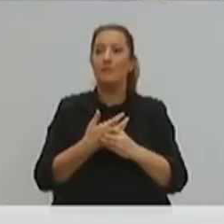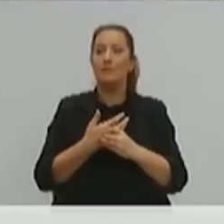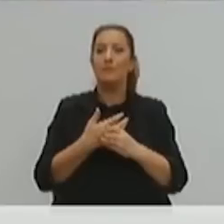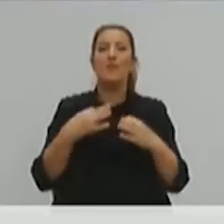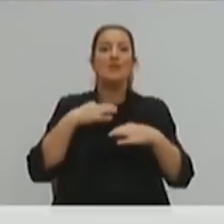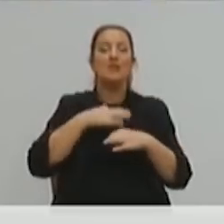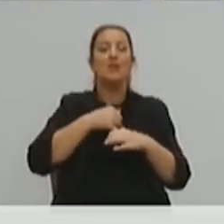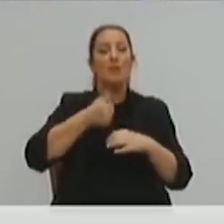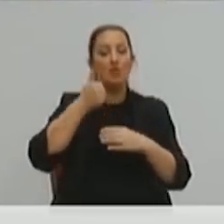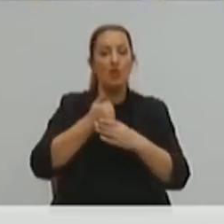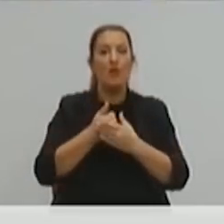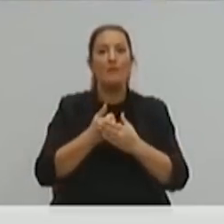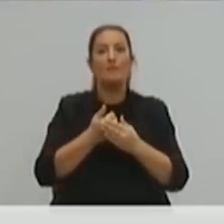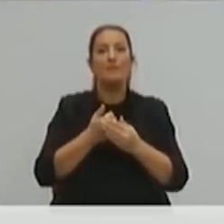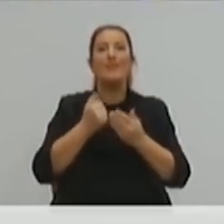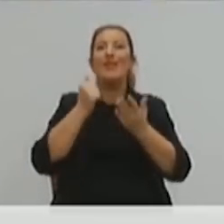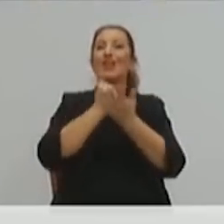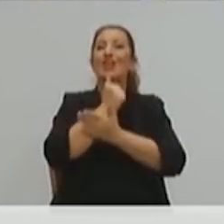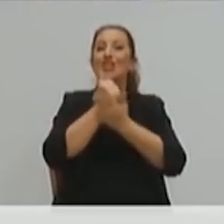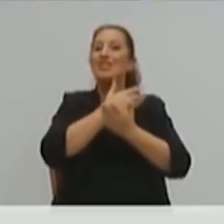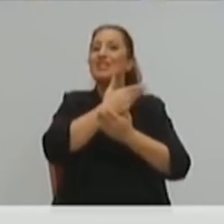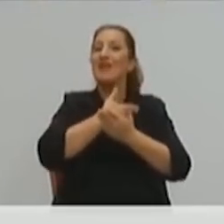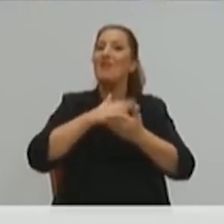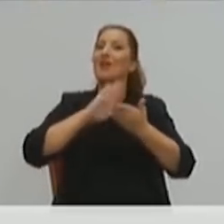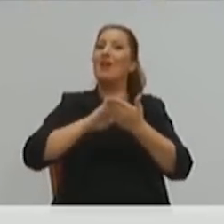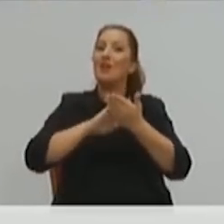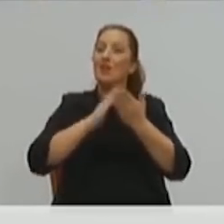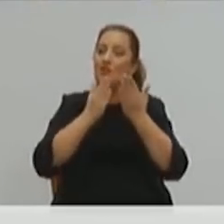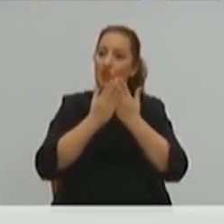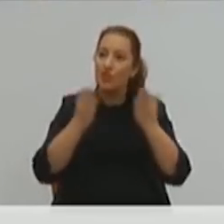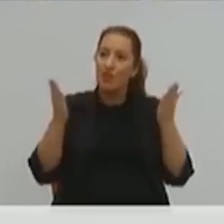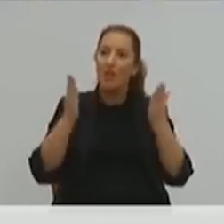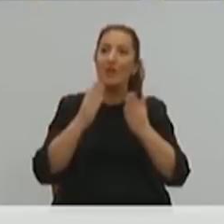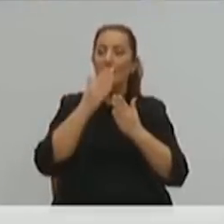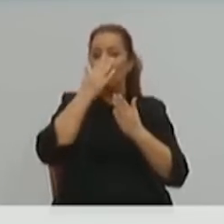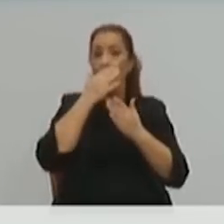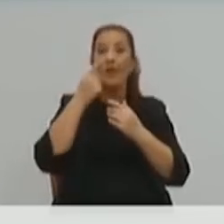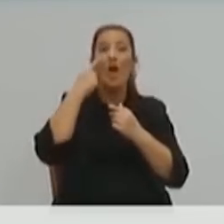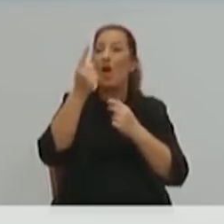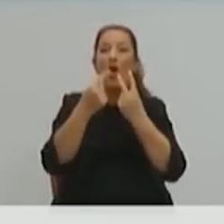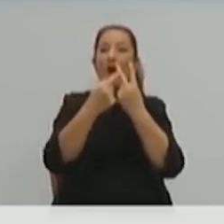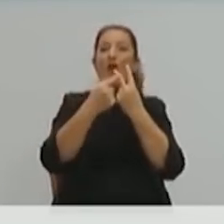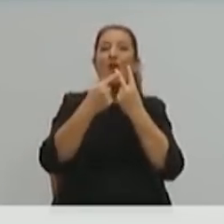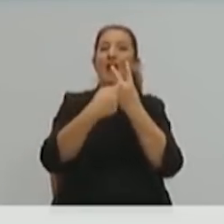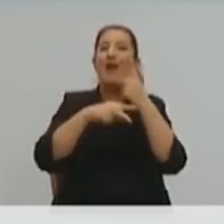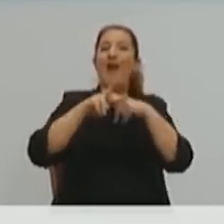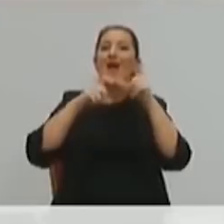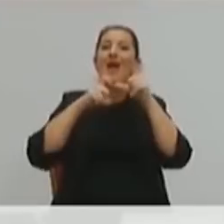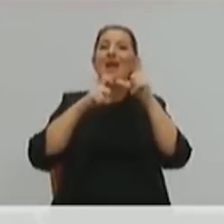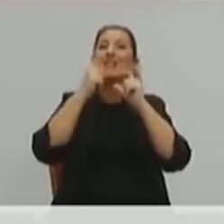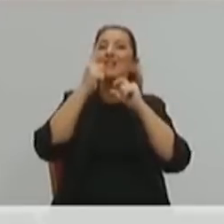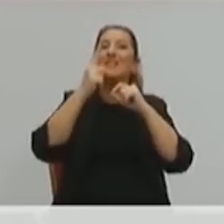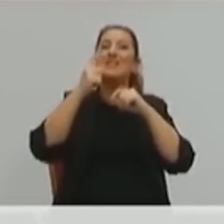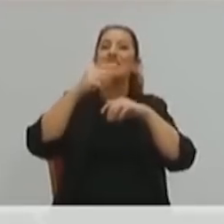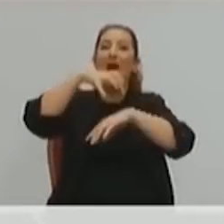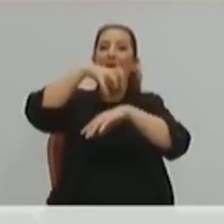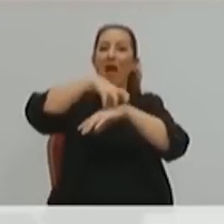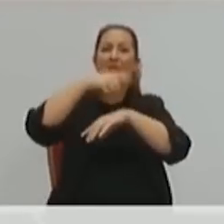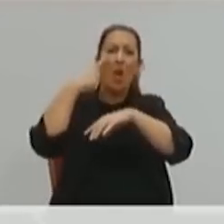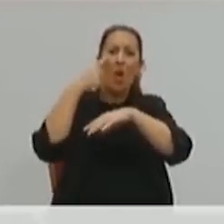Sayın Başkan, yeşili seven arkadaşlar, yassı adayı ne hale getirdi? Dümdüz aday oldu,